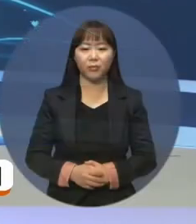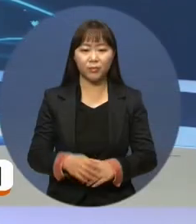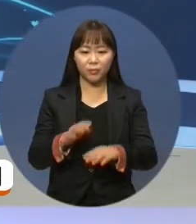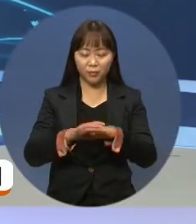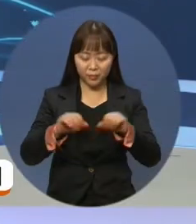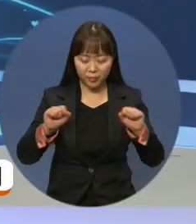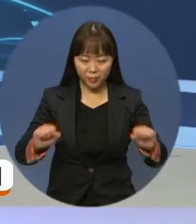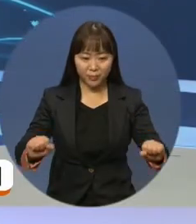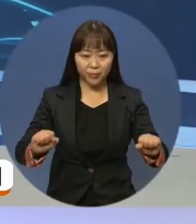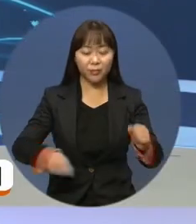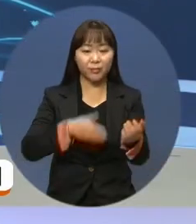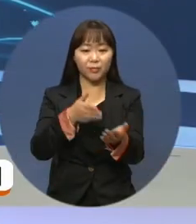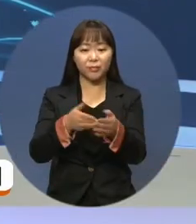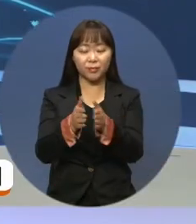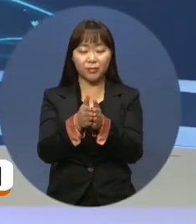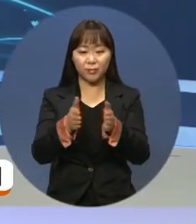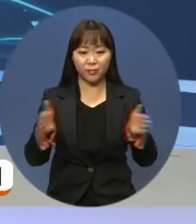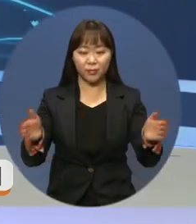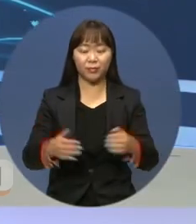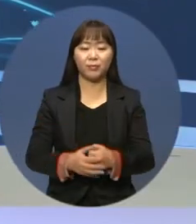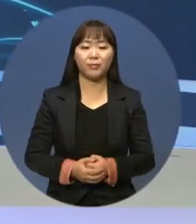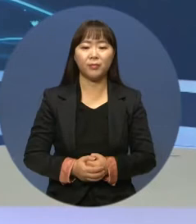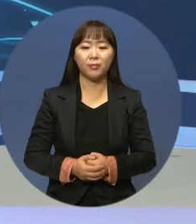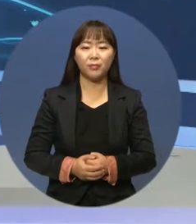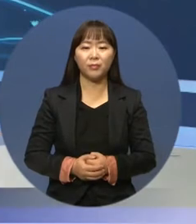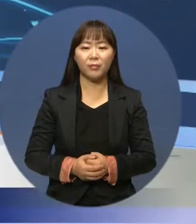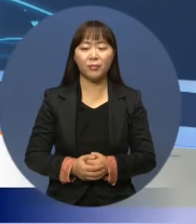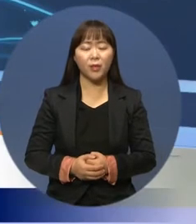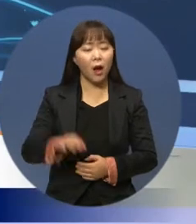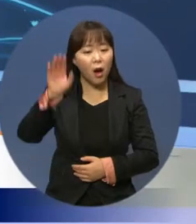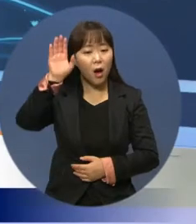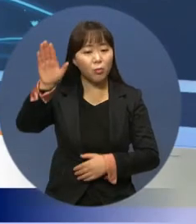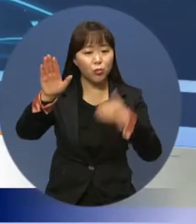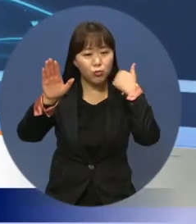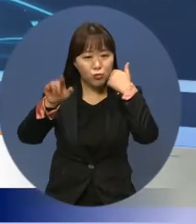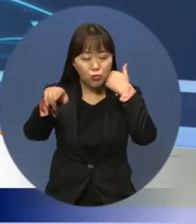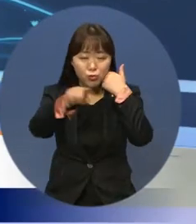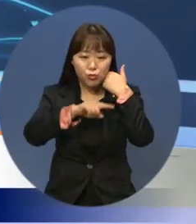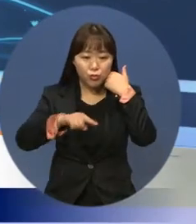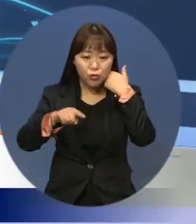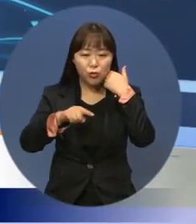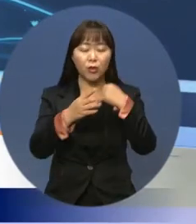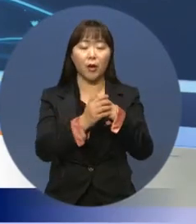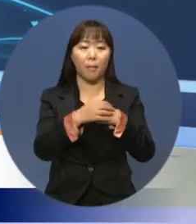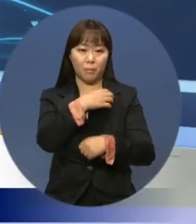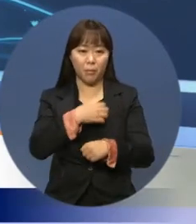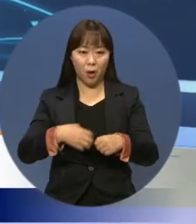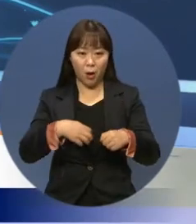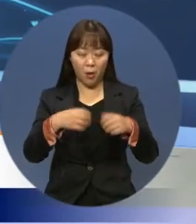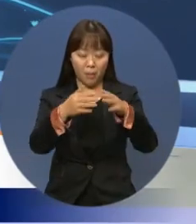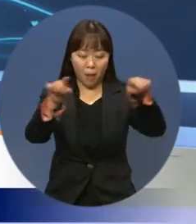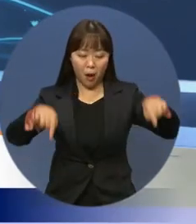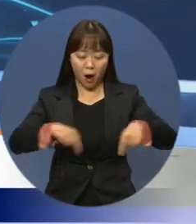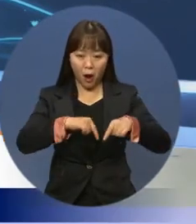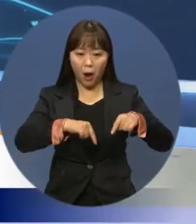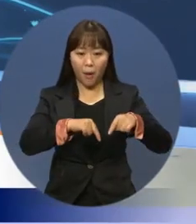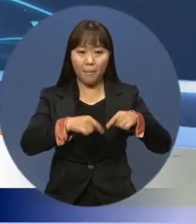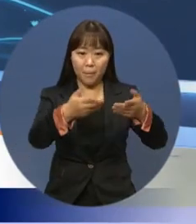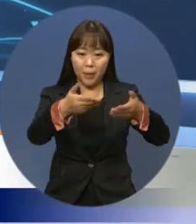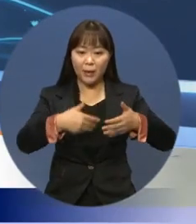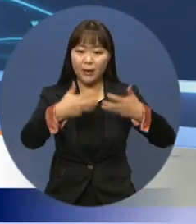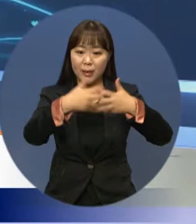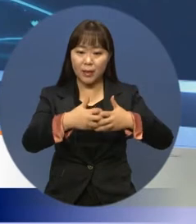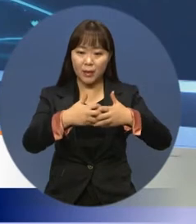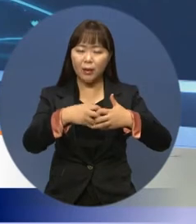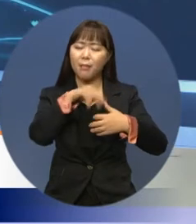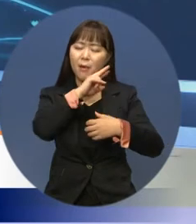시청자 여러분 안녕하십니까 복지 tv 뉴스 입니다 앞으로 누구든지 무인민원발급기 를 편하게 이용할 수 있게 될